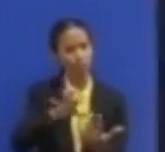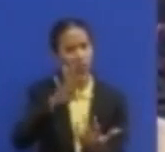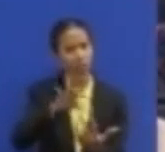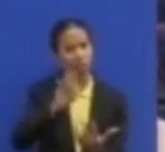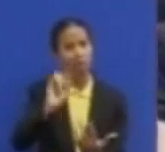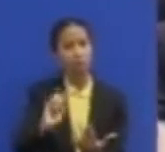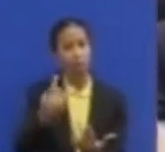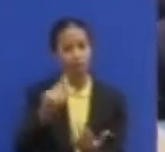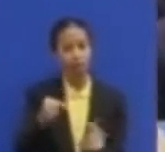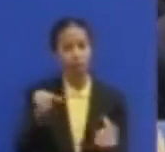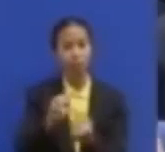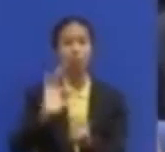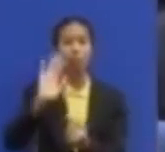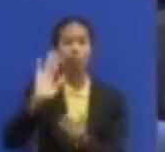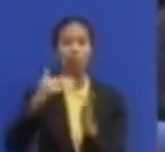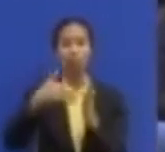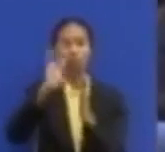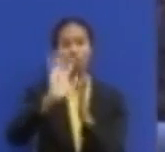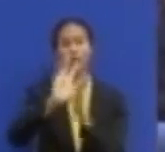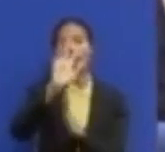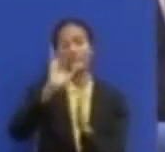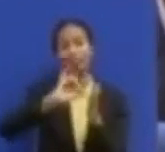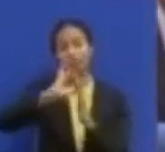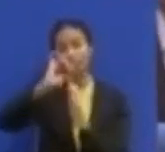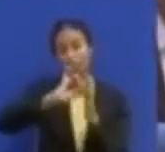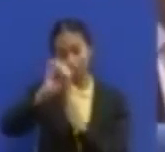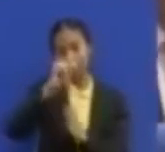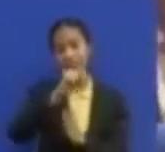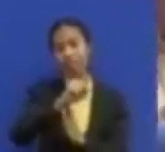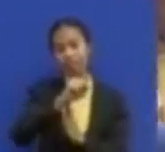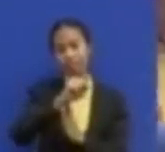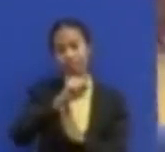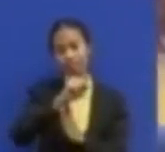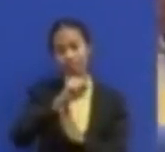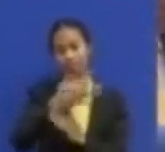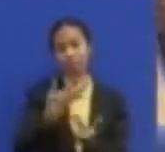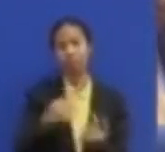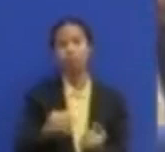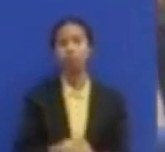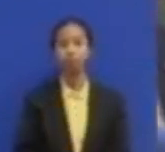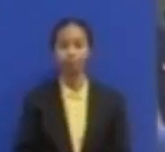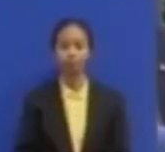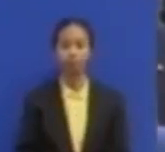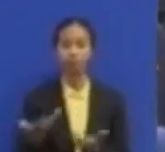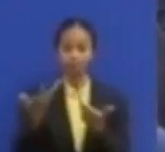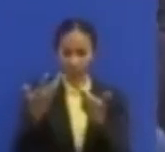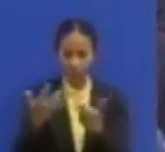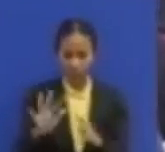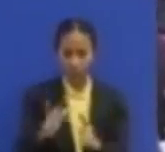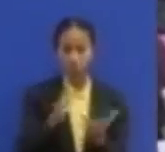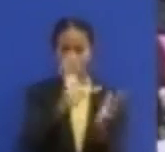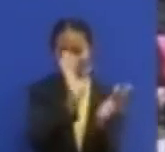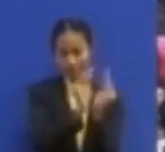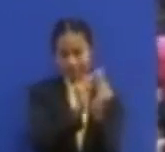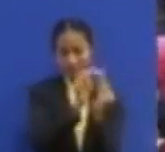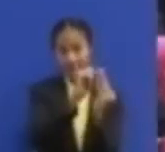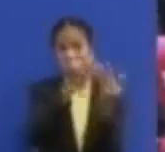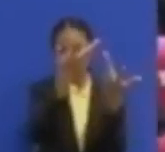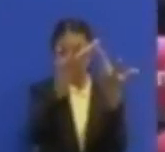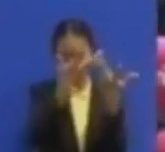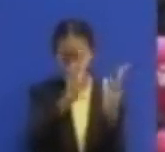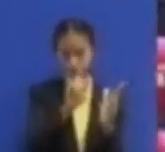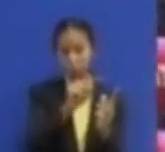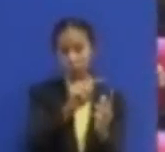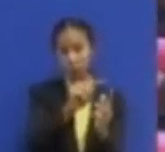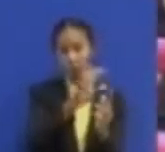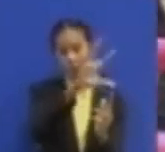8ที่จังหวัดเชียงใหม่ ใช่ค่ะ นะครับ จะได้1ที่นั่ง 1ที่นั่งในส.ส.เขตนะครับแล้วก็จะนำคะแนนที่เกิดขึ้นตรงนั้นนะครับม